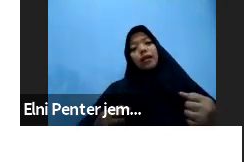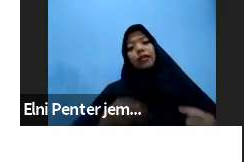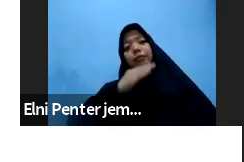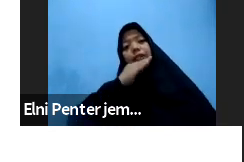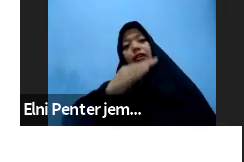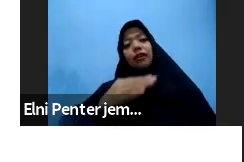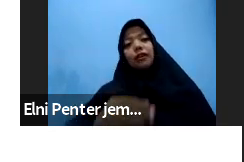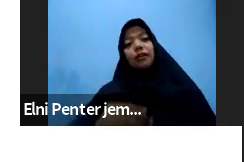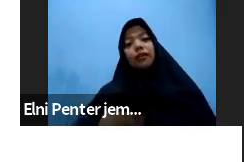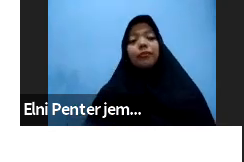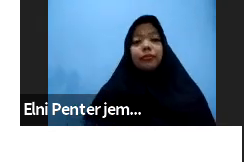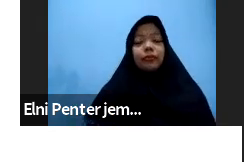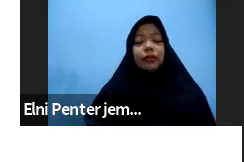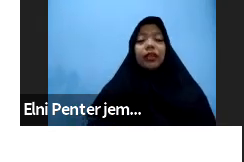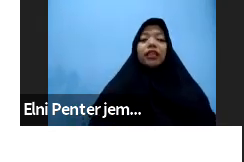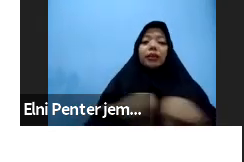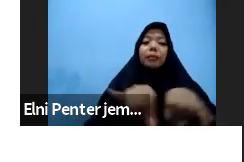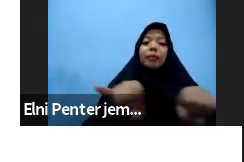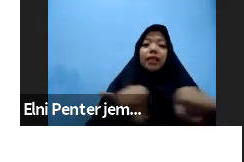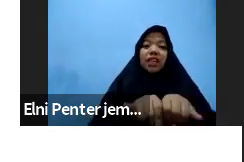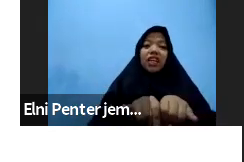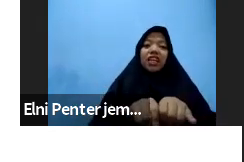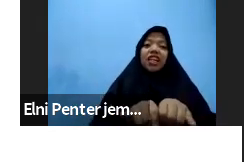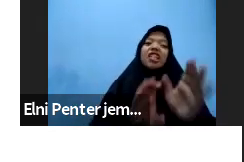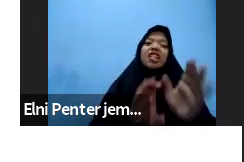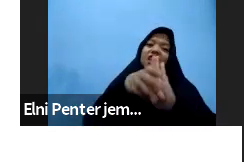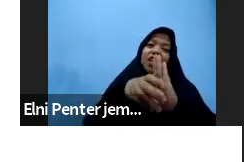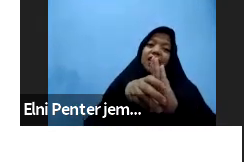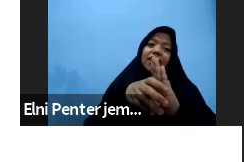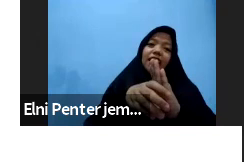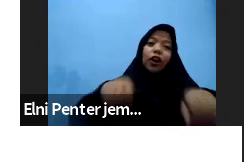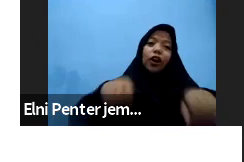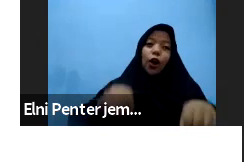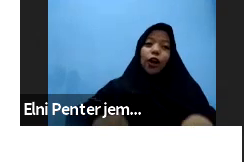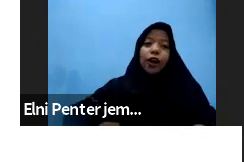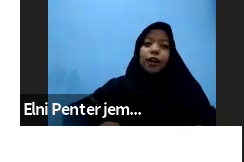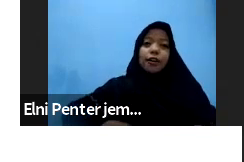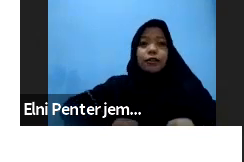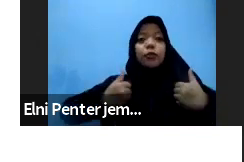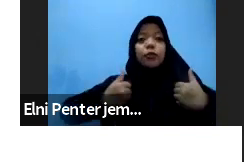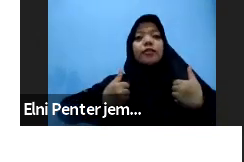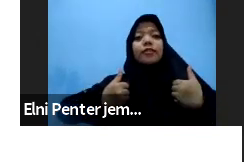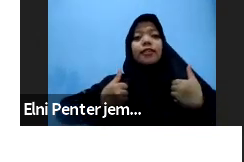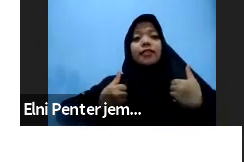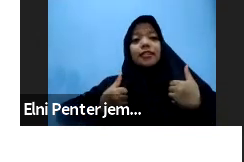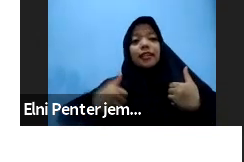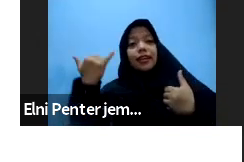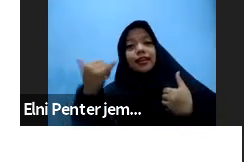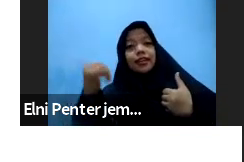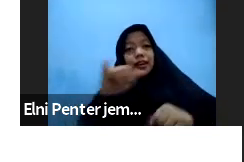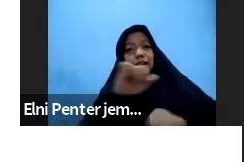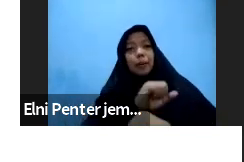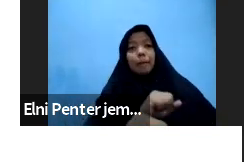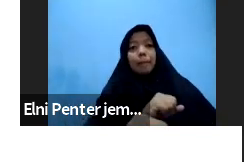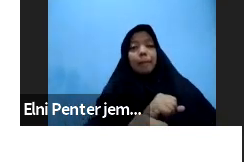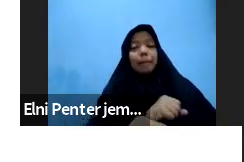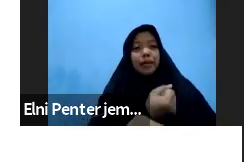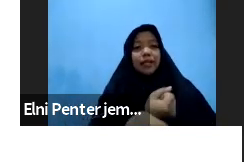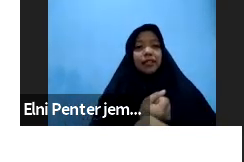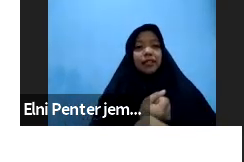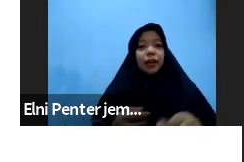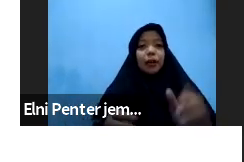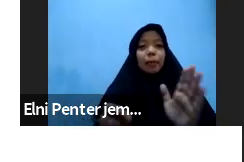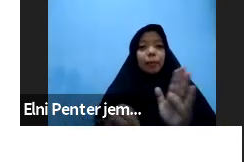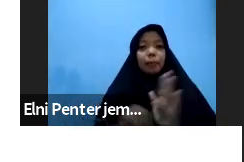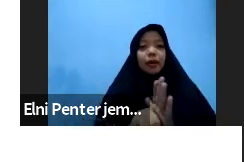eh kisah-kisah kehidupan orang-orang yang sukses Siap mengapresiasikan apa yang dia miliki sehingga